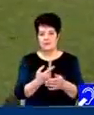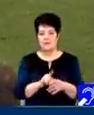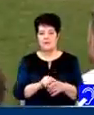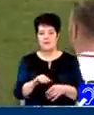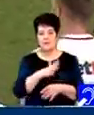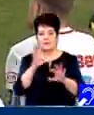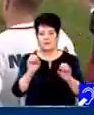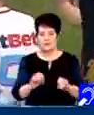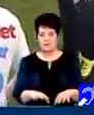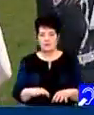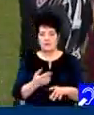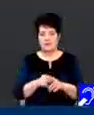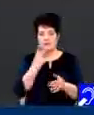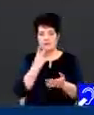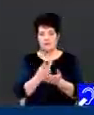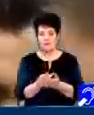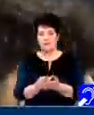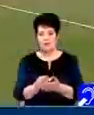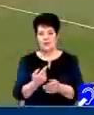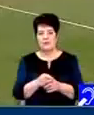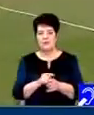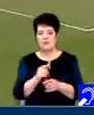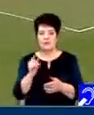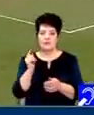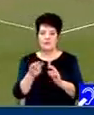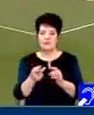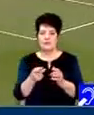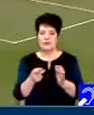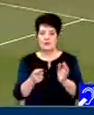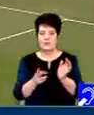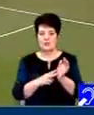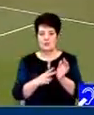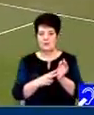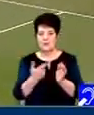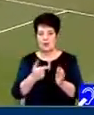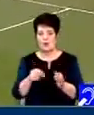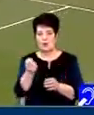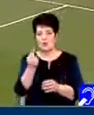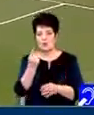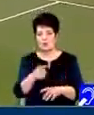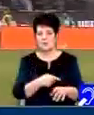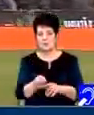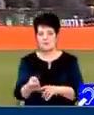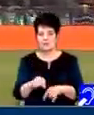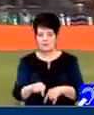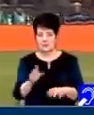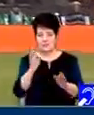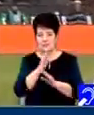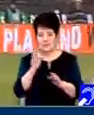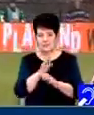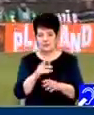contestat decizia, dar Culiu și-a văzut de treabă și a marcat al 7-lea său gol de la 11 metri din acest sezon.